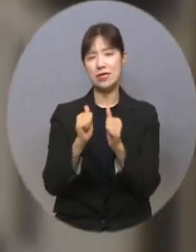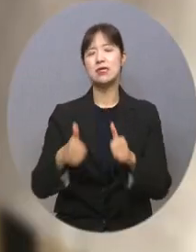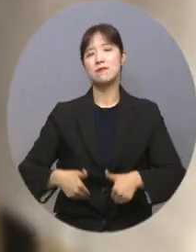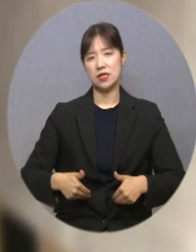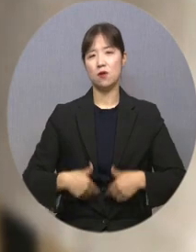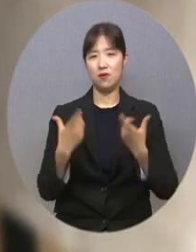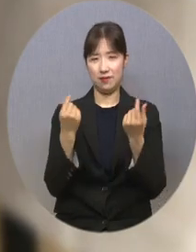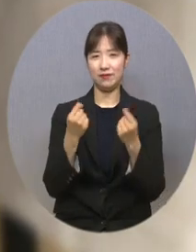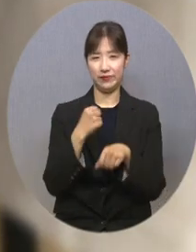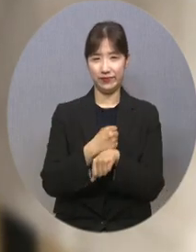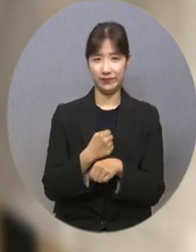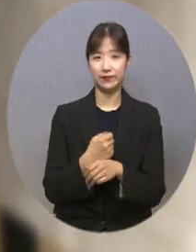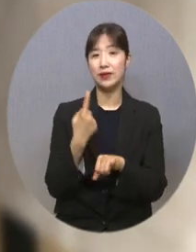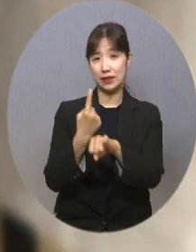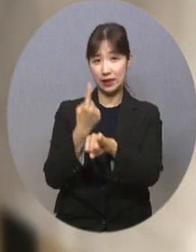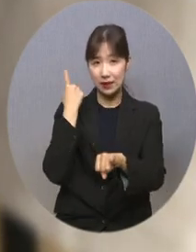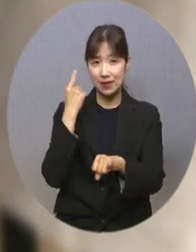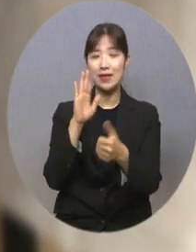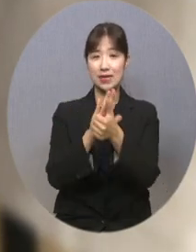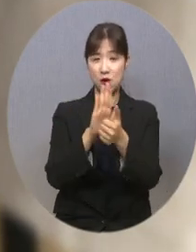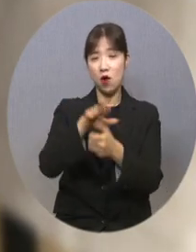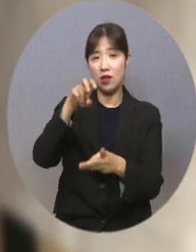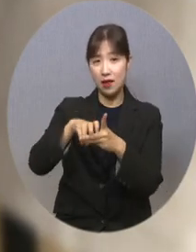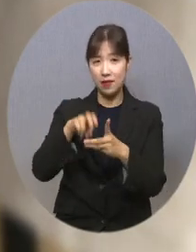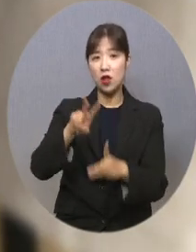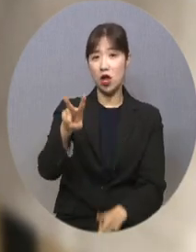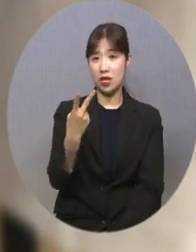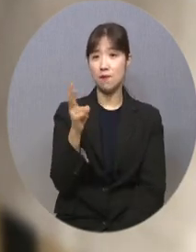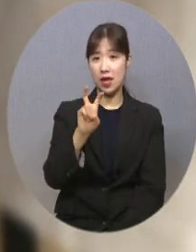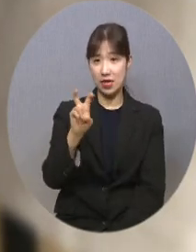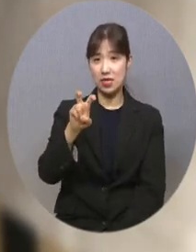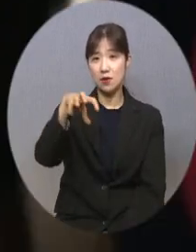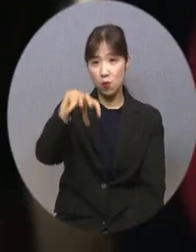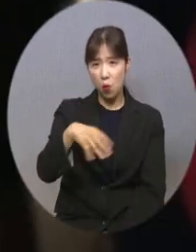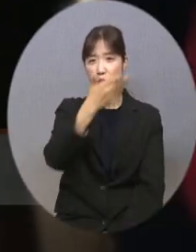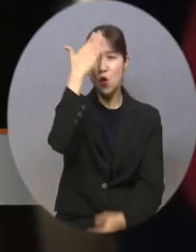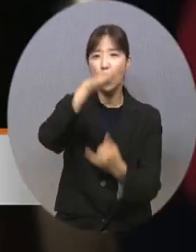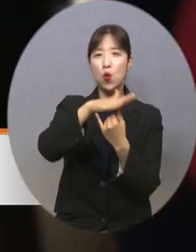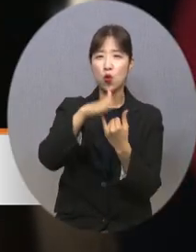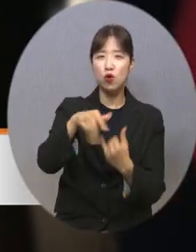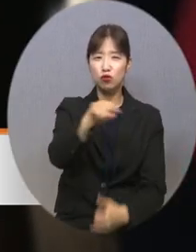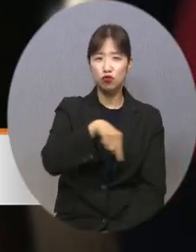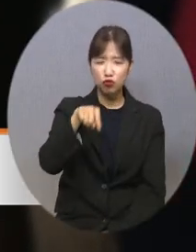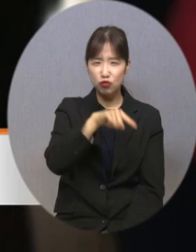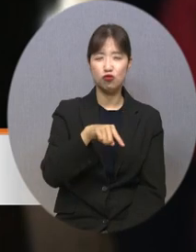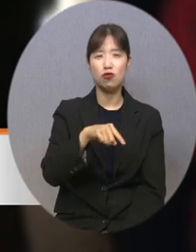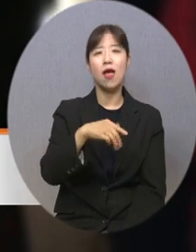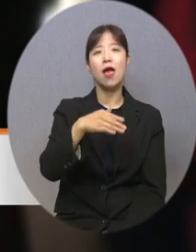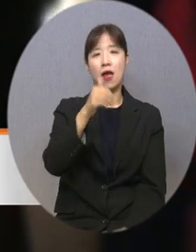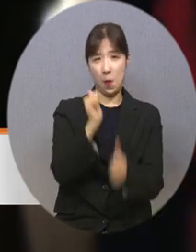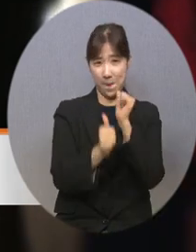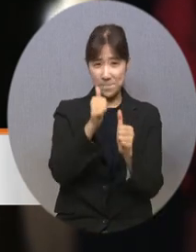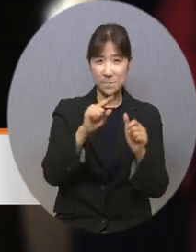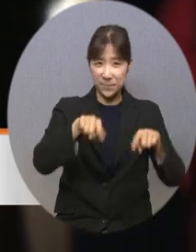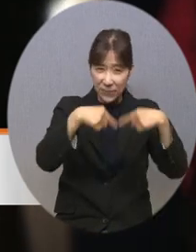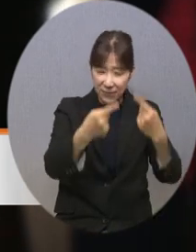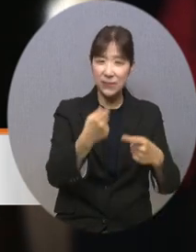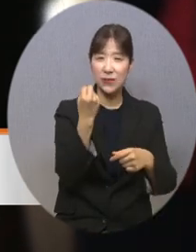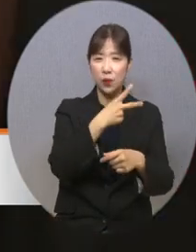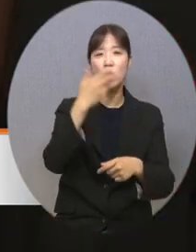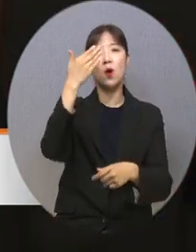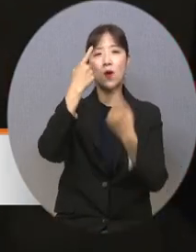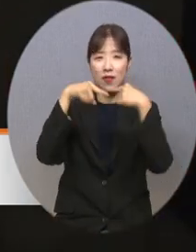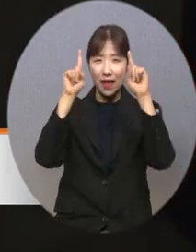전국 학교 밖 청소년 지원센터 220 꽃 소속 청소년 중 검정고시 합격 인원은 11,300